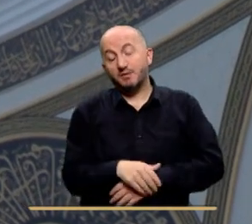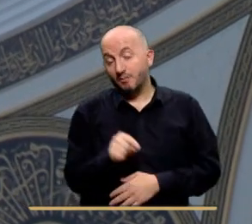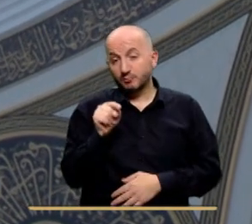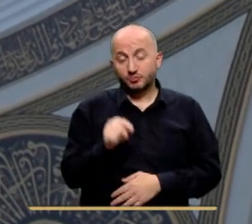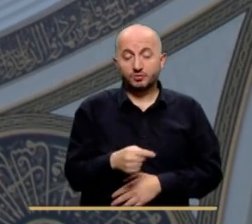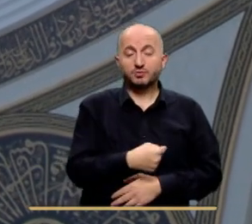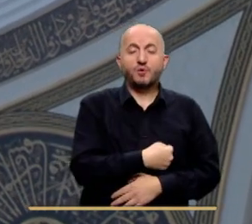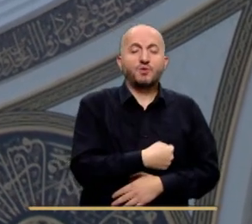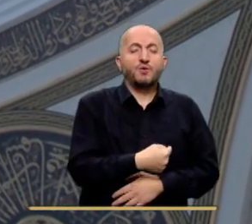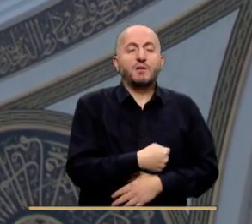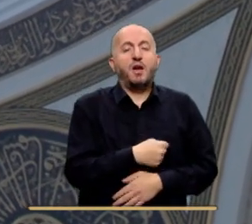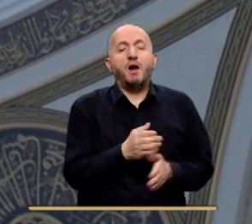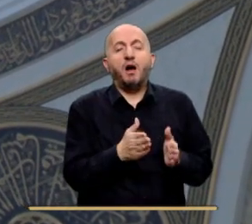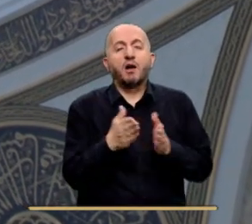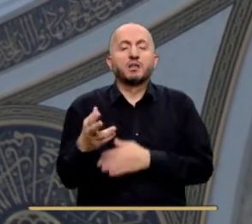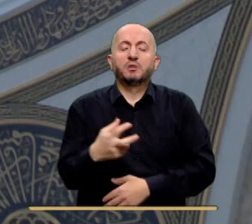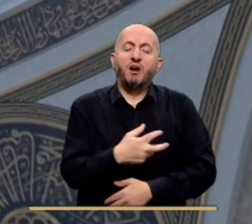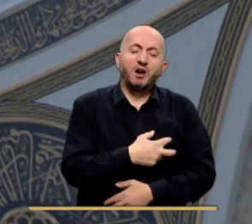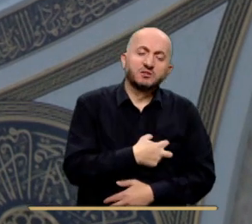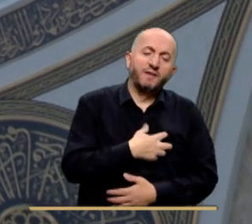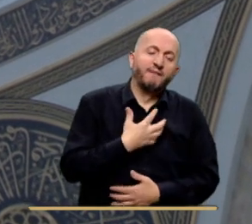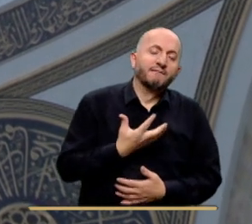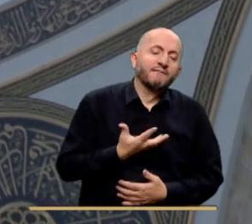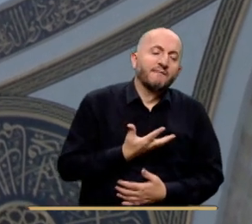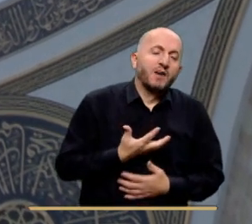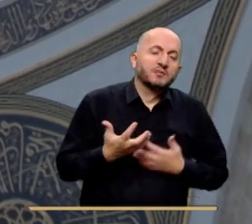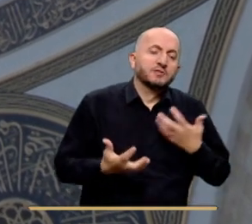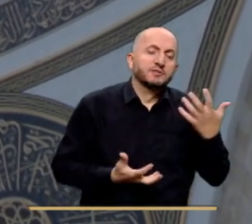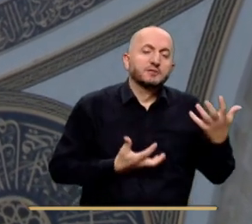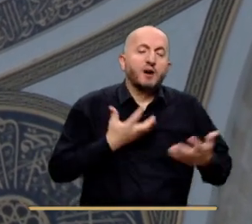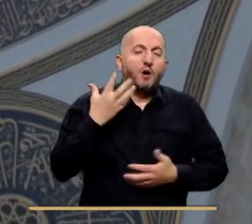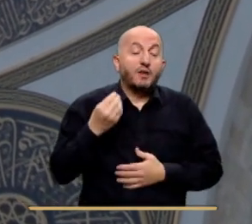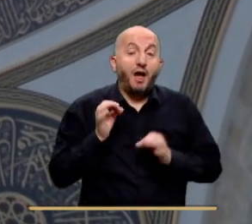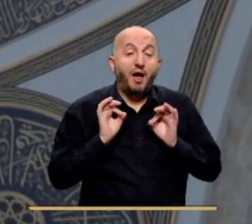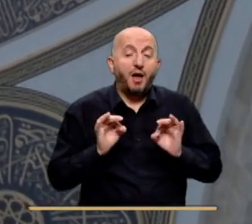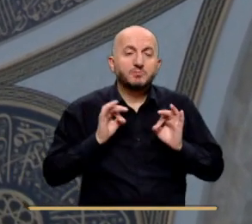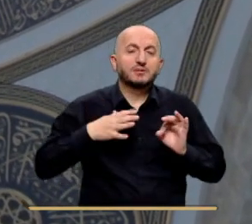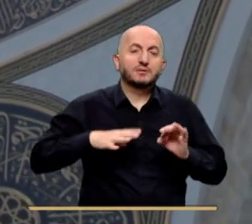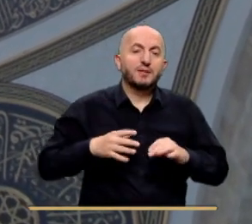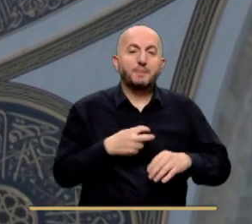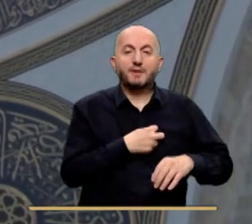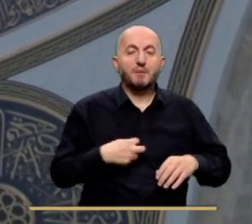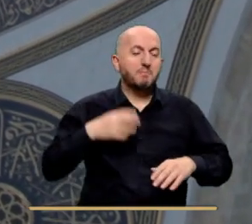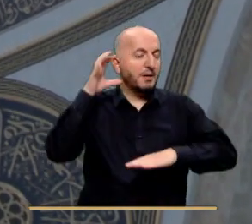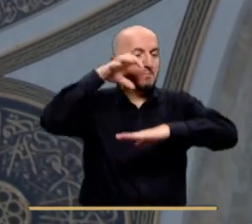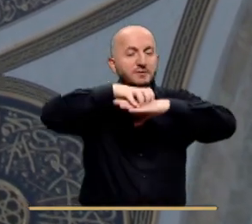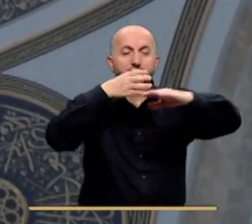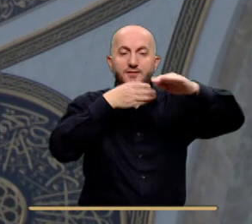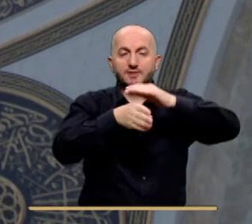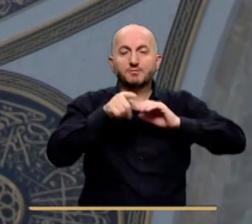bugün gönüllerimizde ayrı bir aşkı ve şevki olan, hep arzu ederiz değil mi, Mescid-i Nebevi'ye girmeyi, orada namaz